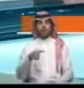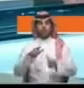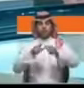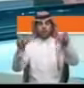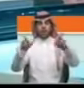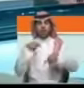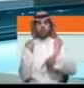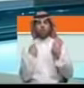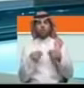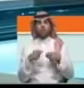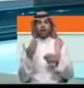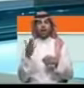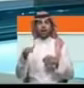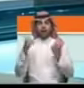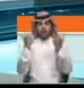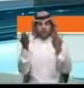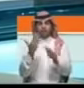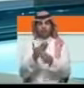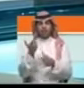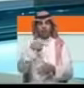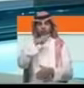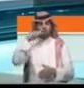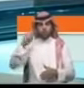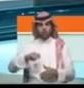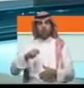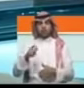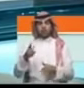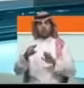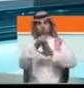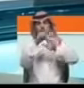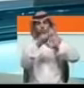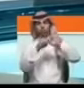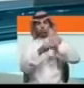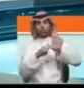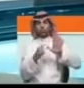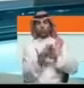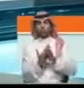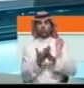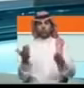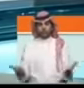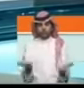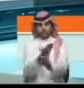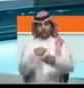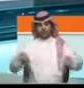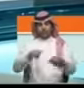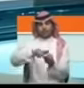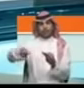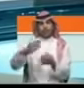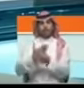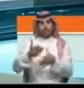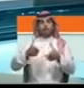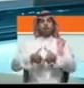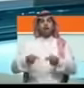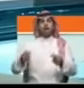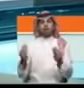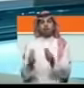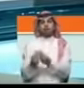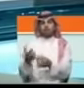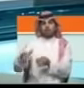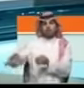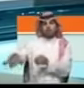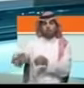أعلنت وزارة الخارجية الروسية أنها حددت شروطا لتوقيع معاهدة السلام مع اليابان حول مجموعة